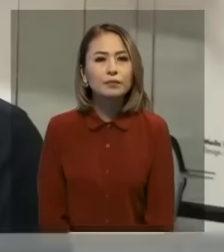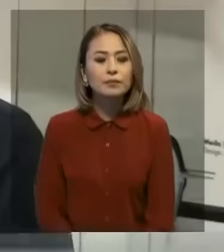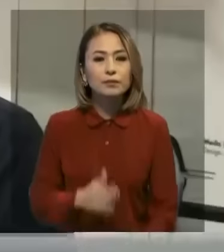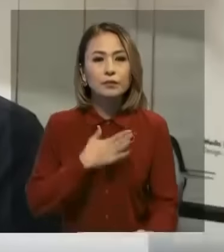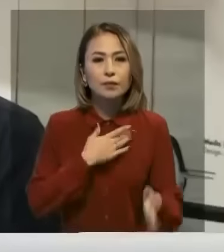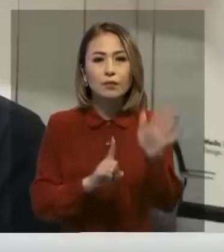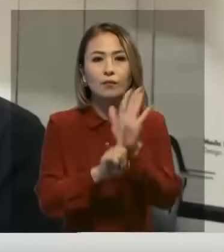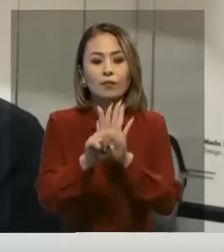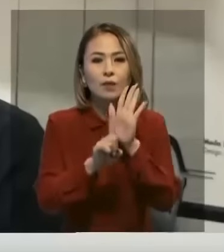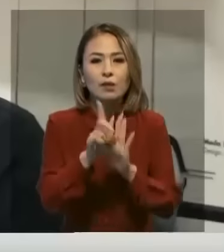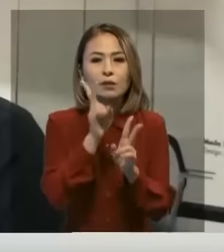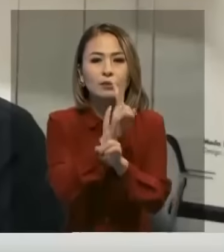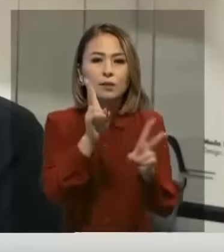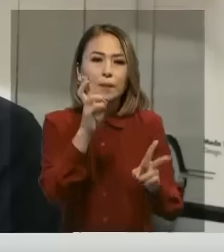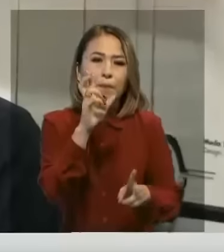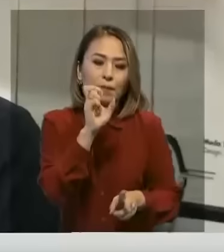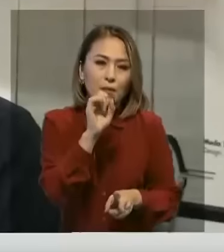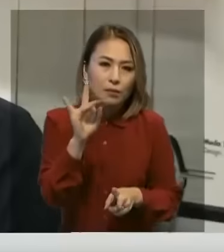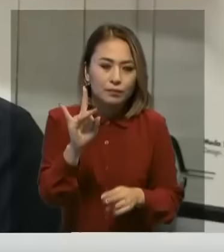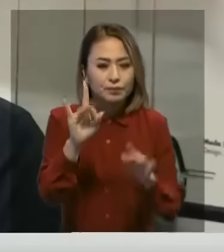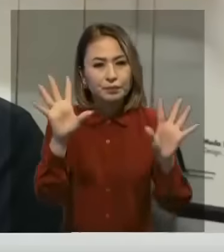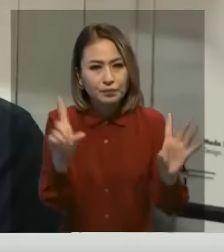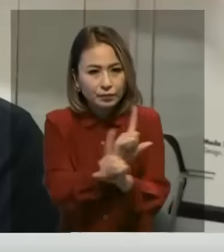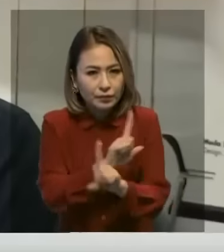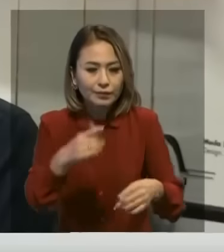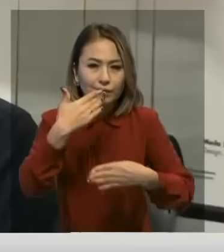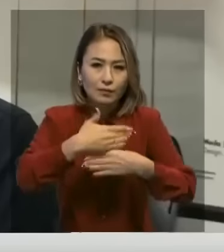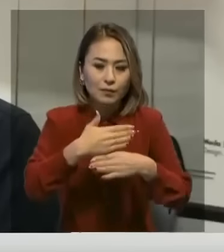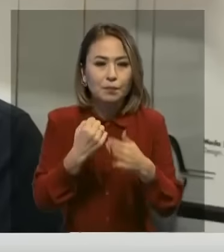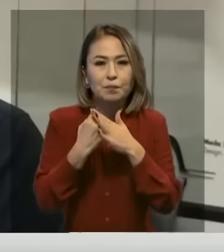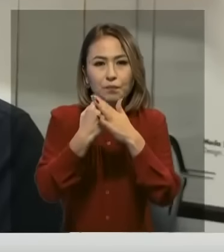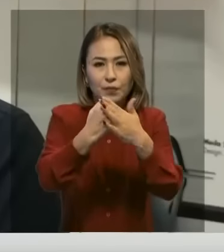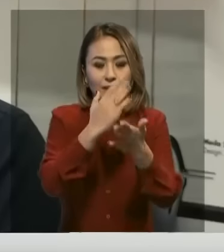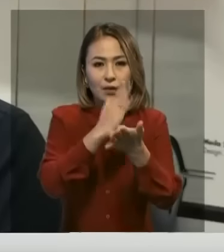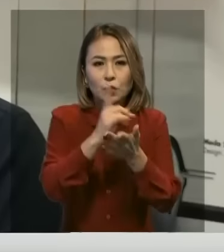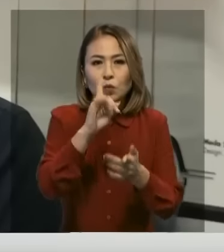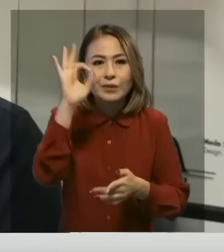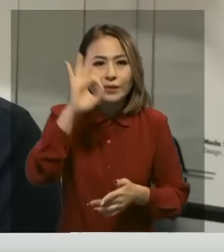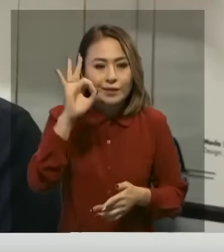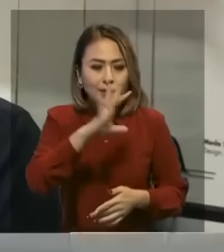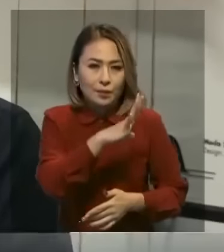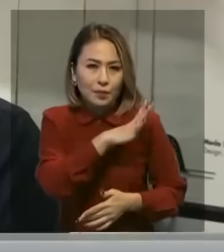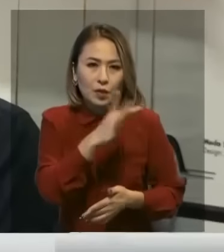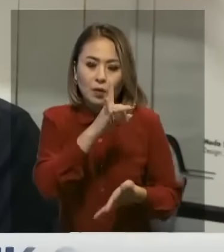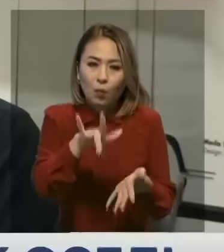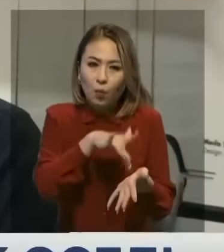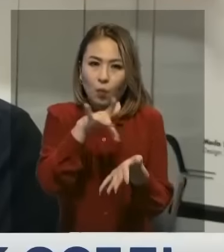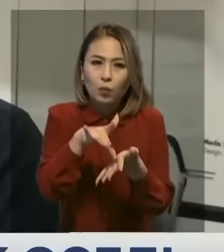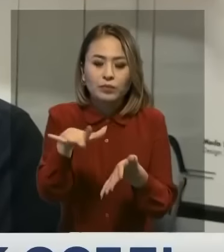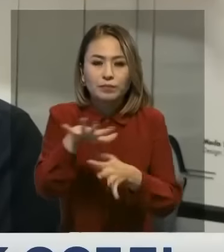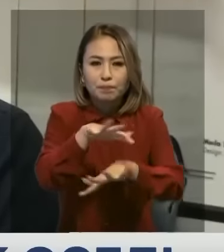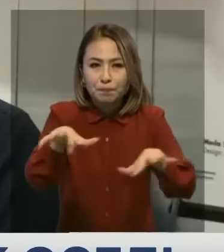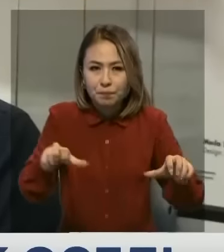Біздің бастамамызды кей барлар мен мұражайлар және театрлар қолдап жатыр. Бірақ жеңілдік жасау үшін қала билігінің рұқсаты керек. Біздің